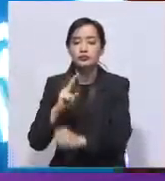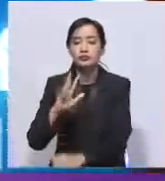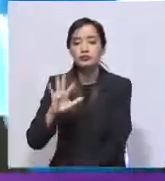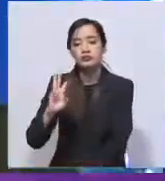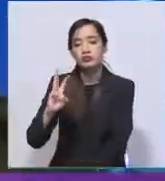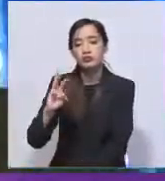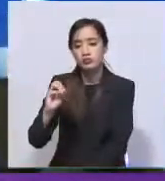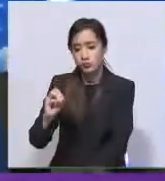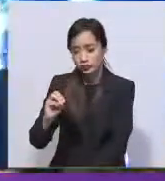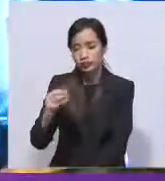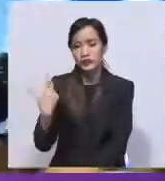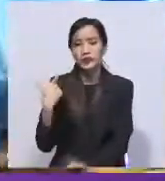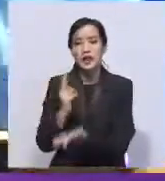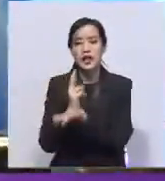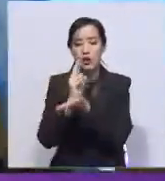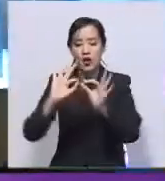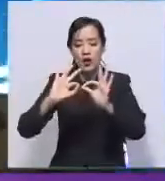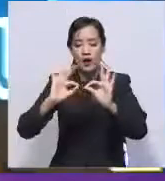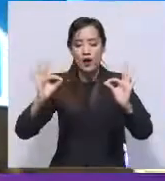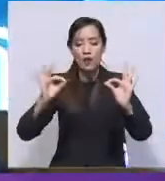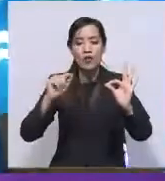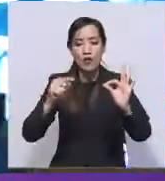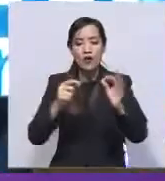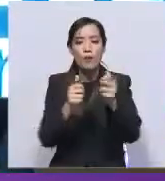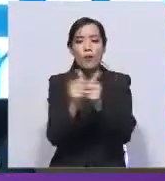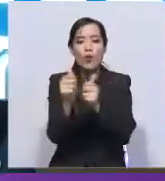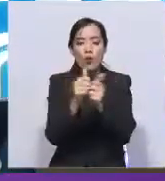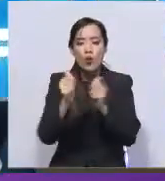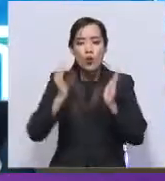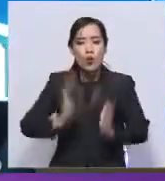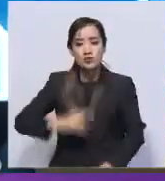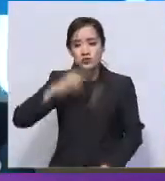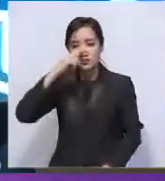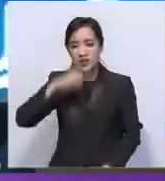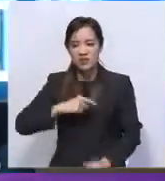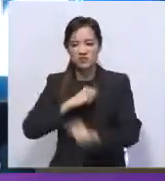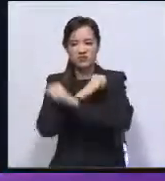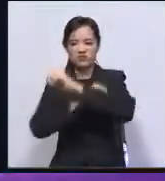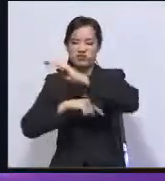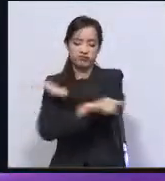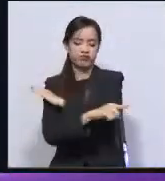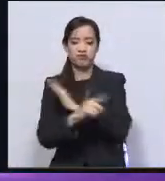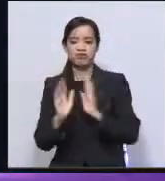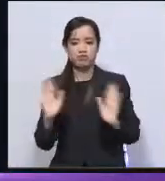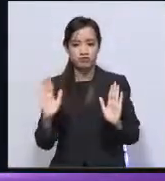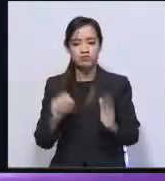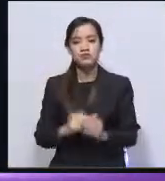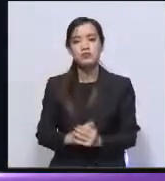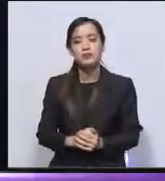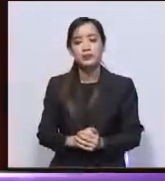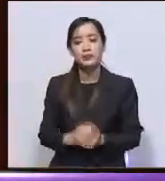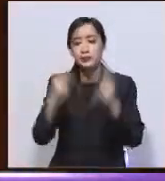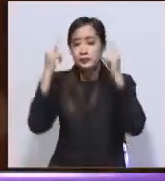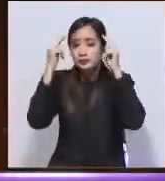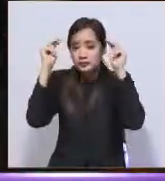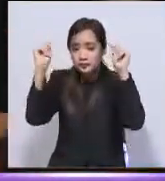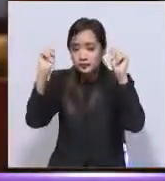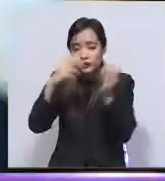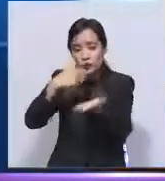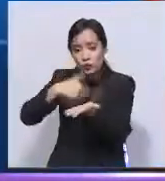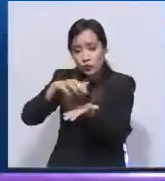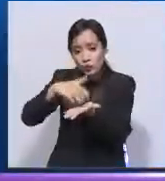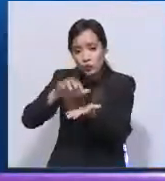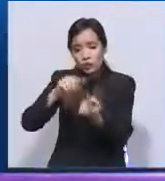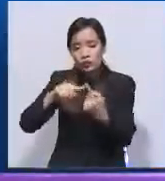รวมถึงรางวัลประกวดคำขวัญ Zero Tolerance คนไทยไม่ทนต่อต้านทุจริตนายกรัฐมนตรีกล่าวถึงสถาน